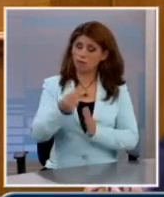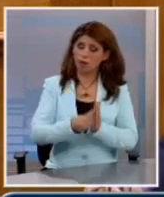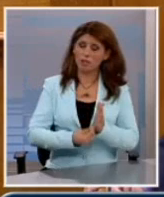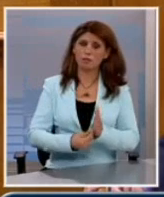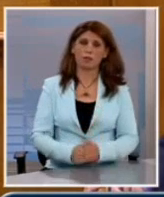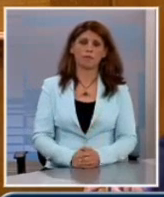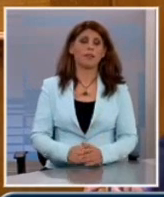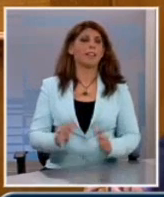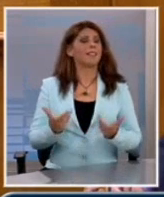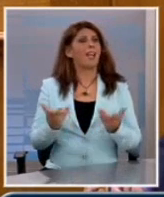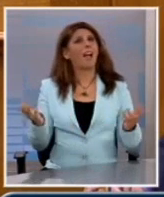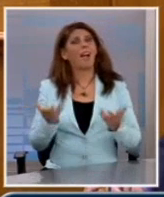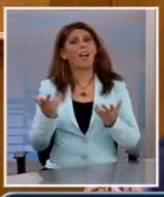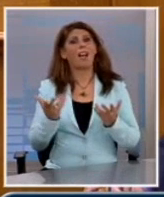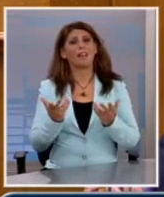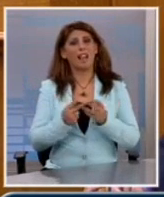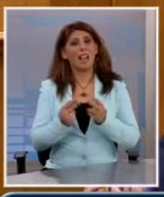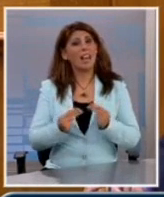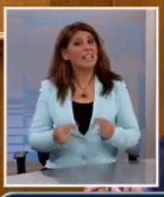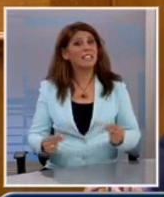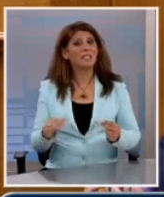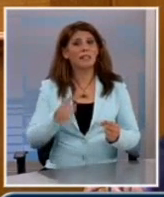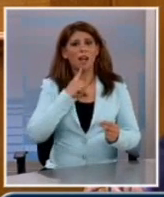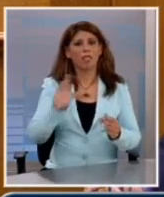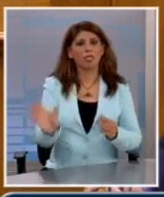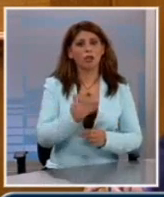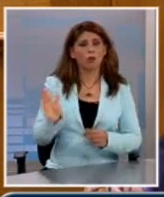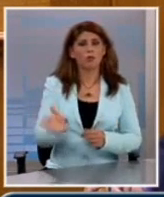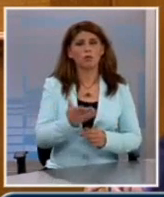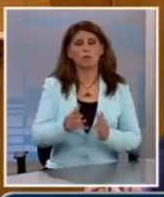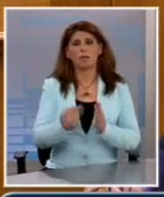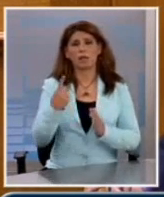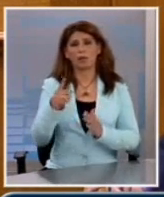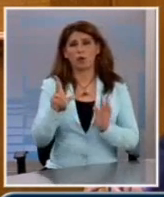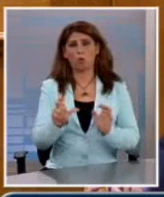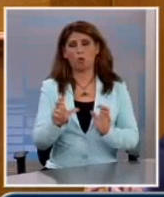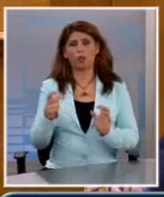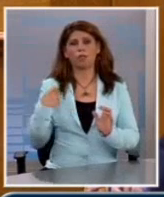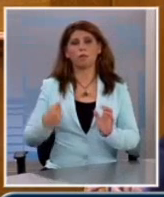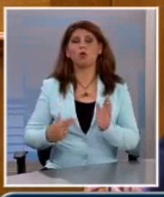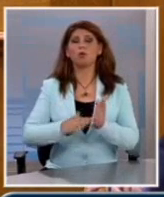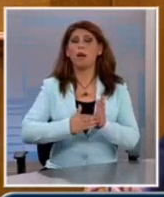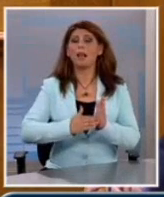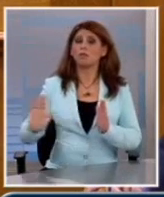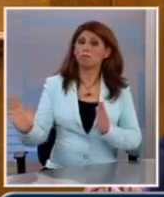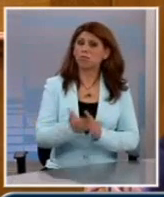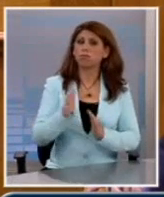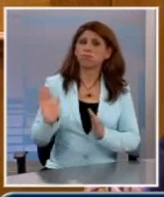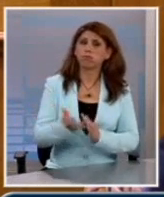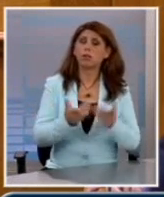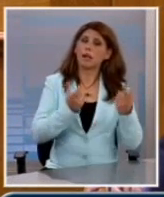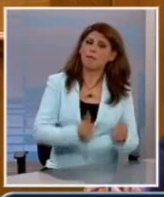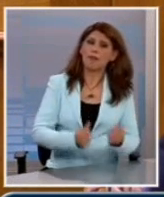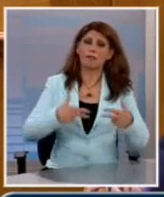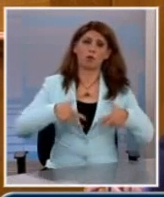Γιατί αν η λύση είναι οι απολύσεις, δηλαδή να απολύσουμε 180.000 δημόσιους υπαλλήλους και άρα να επιβαρυνθεί